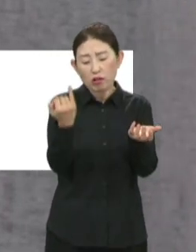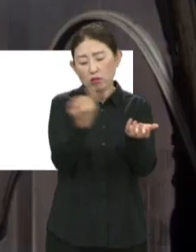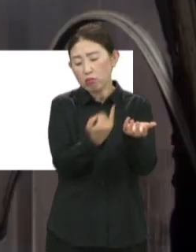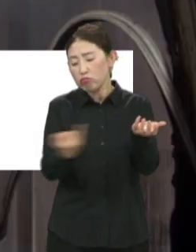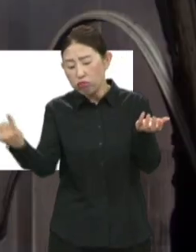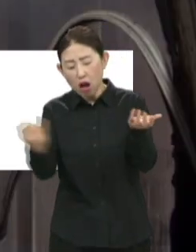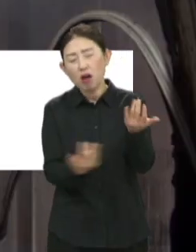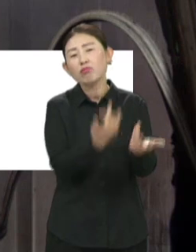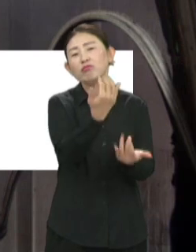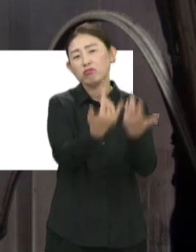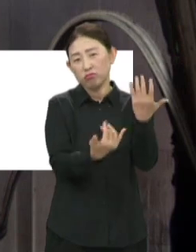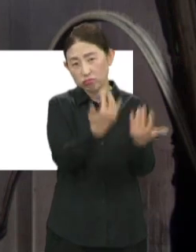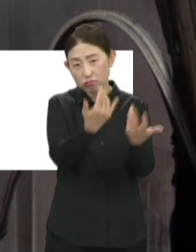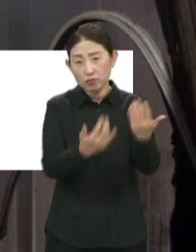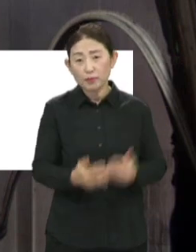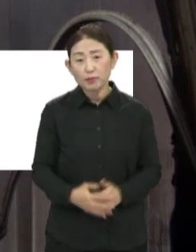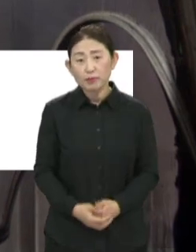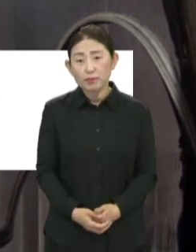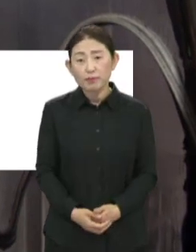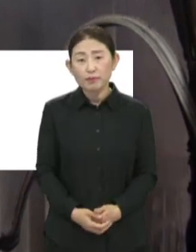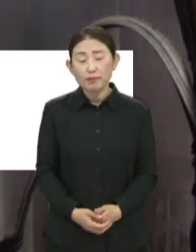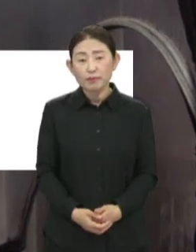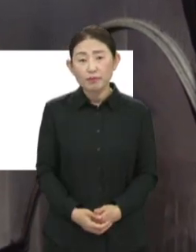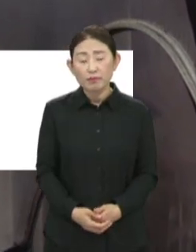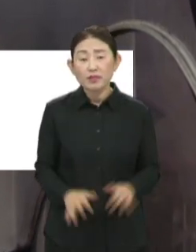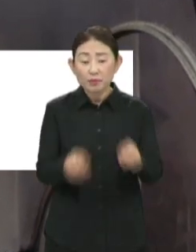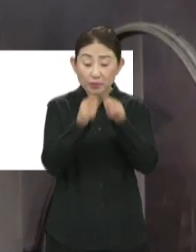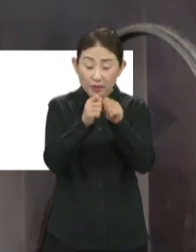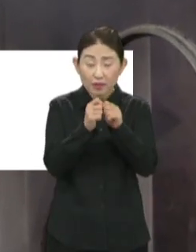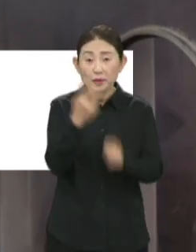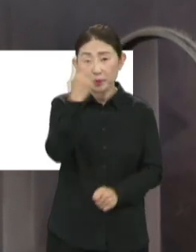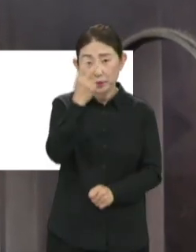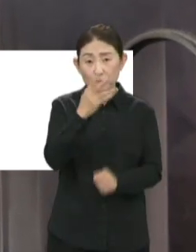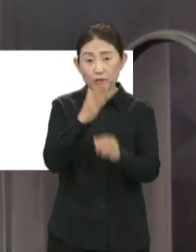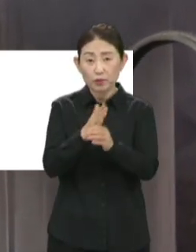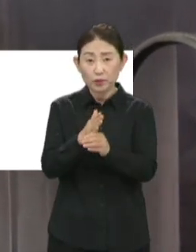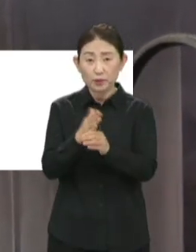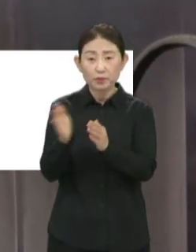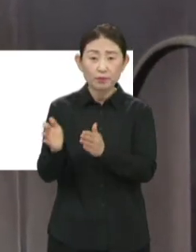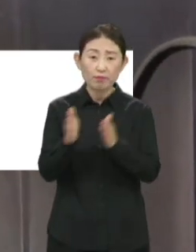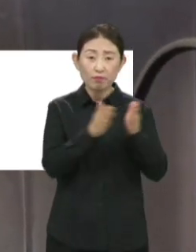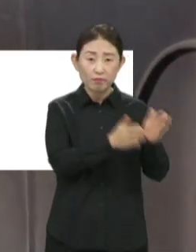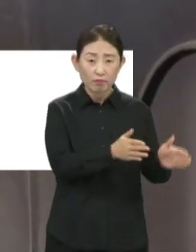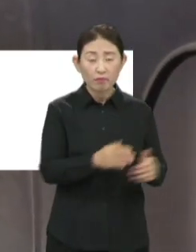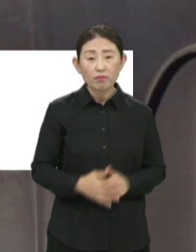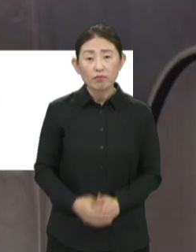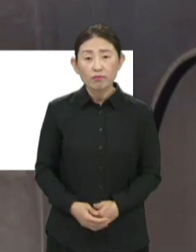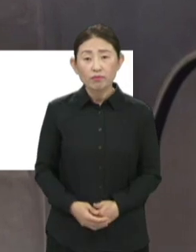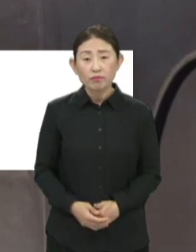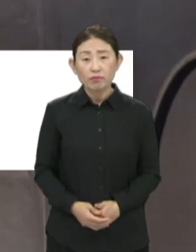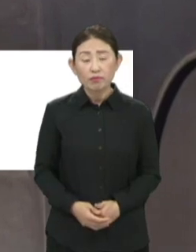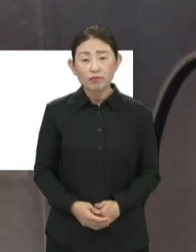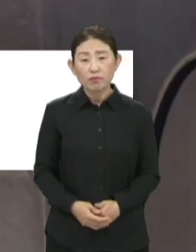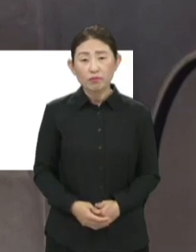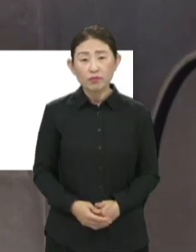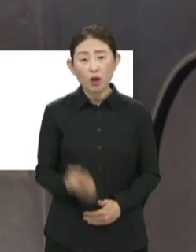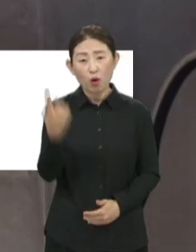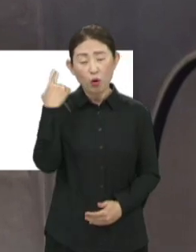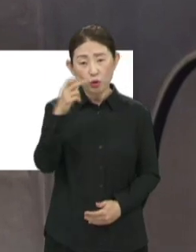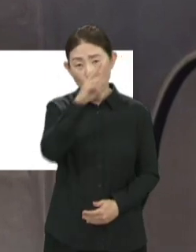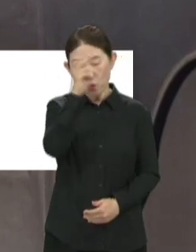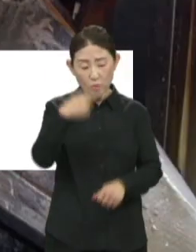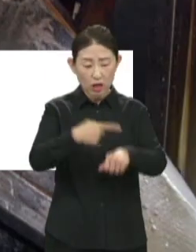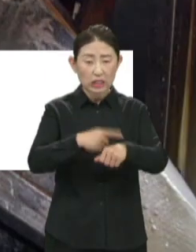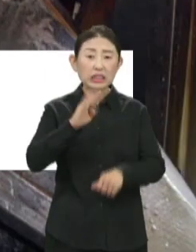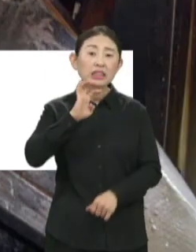비운 사이 불이 났다는 주민 진술 등을 토대로 정확한 화재 원인을 조사하고 있습니다 이보다 앞선 어제 오후